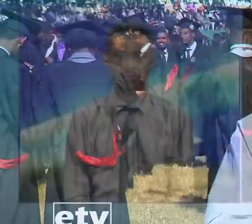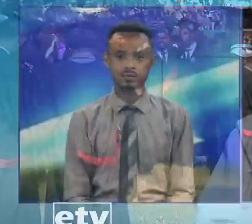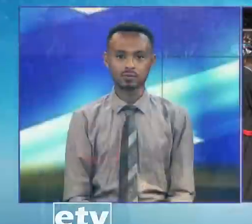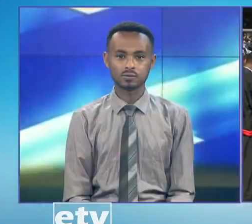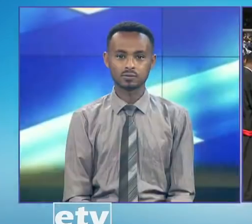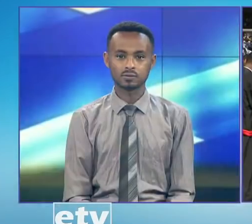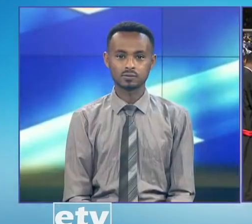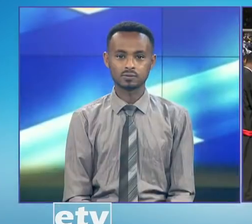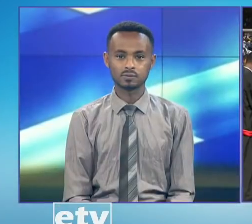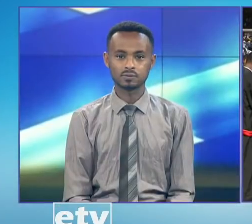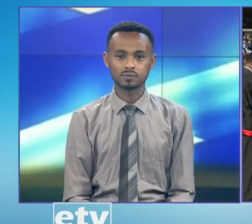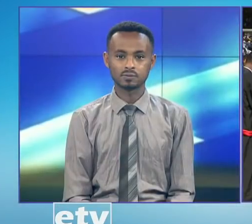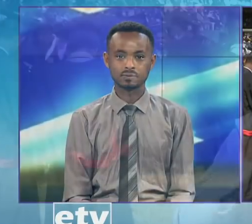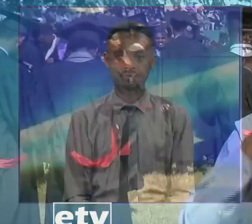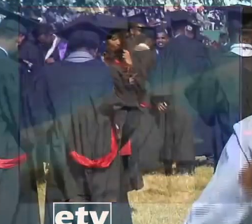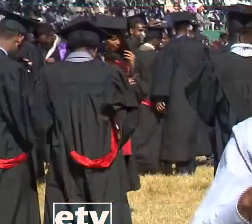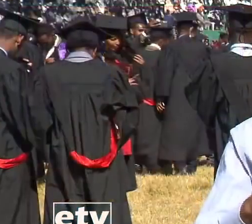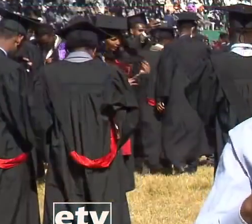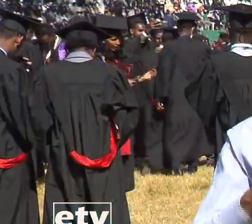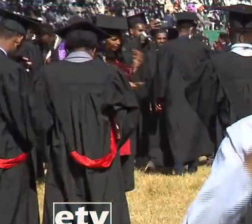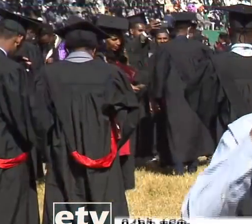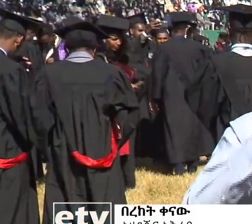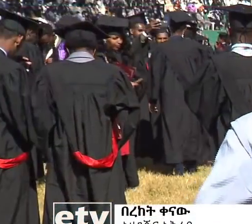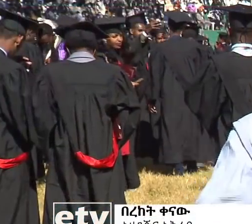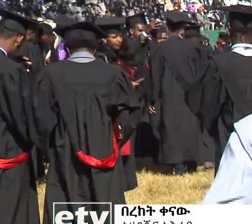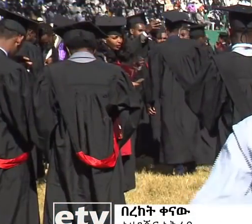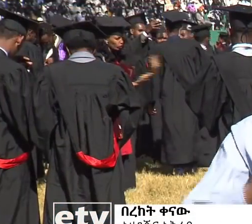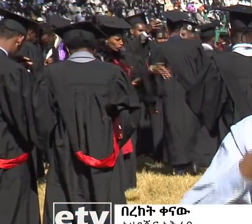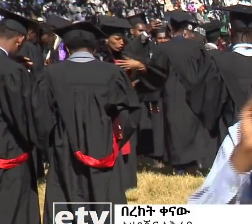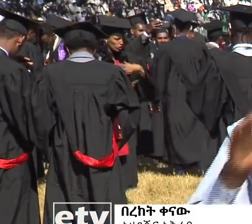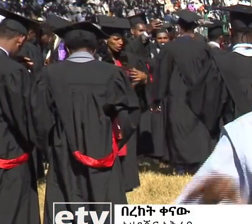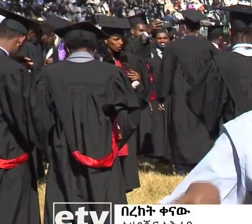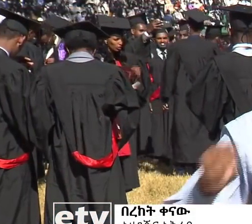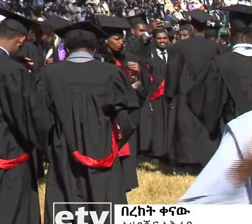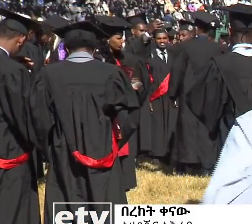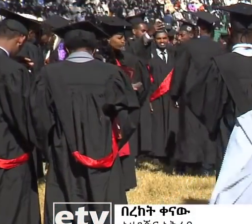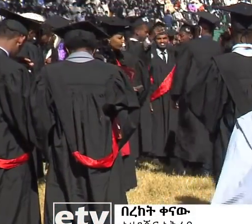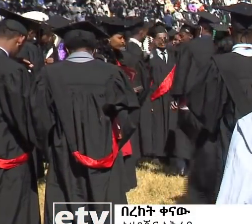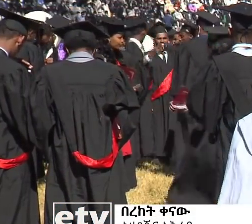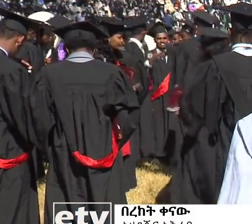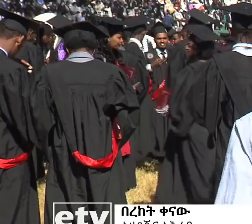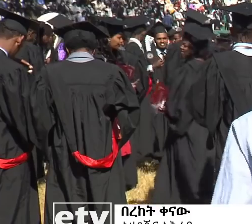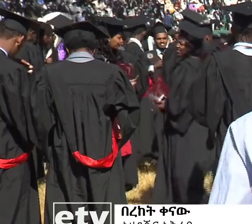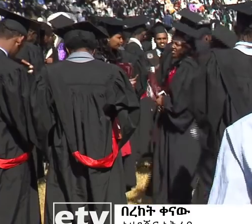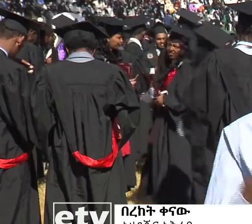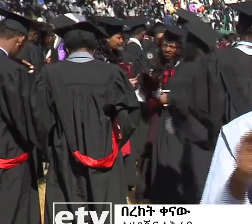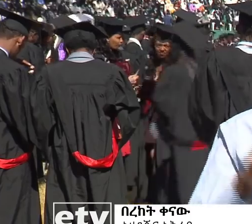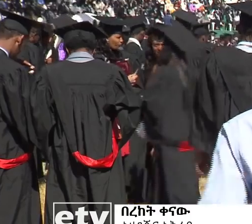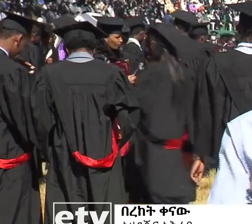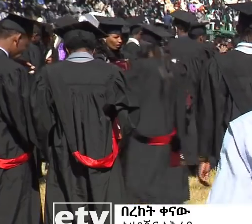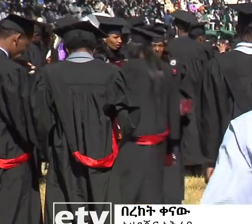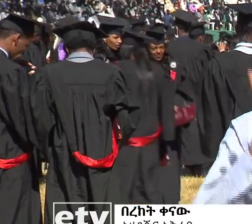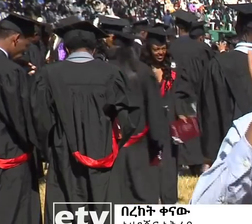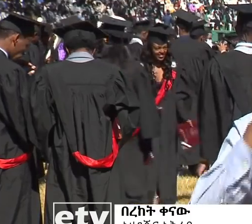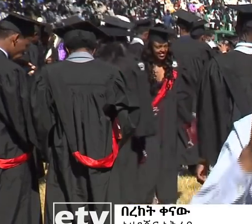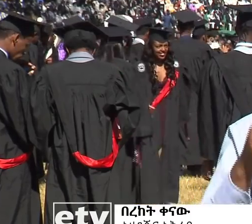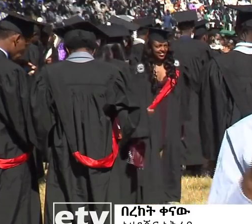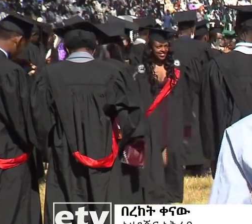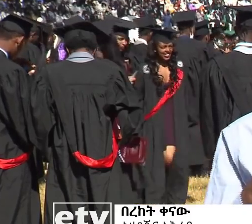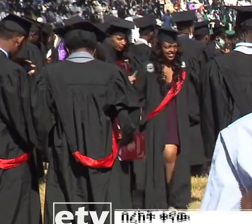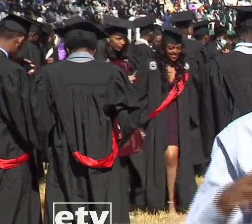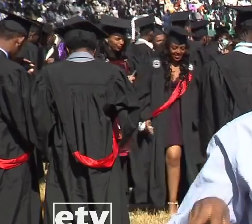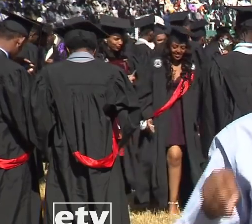አዲስ አበባ ዩኒቨርሲቲ ላለፉት ጊዜያት ያስተማራቸውን ከ4000 በላይ የሚበልጡ ተማሪዎችን አስመርቋል። ከዚህ ውስጥ ደግሞ